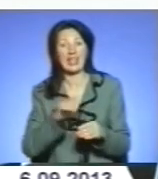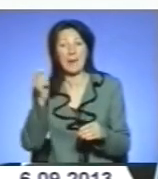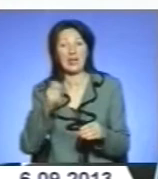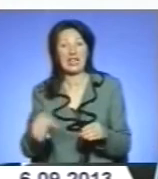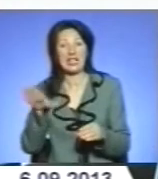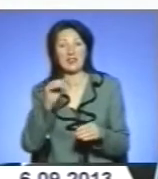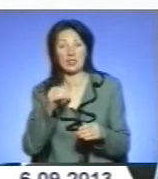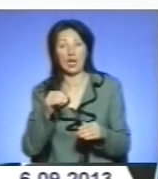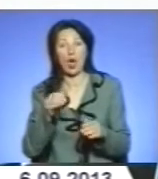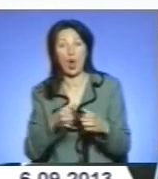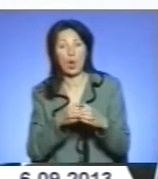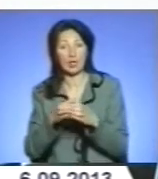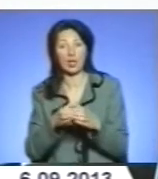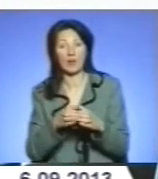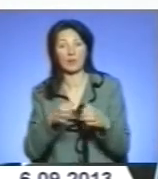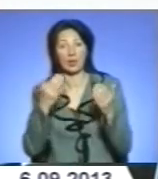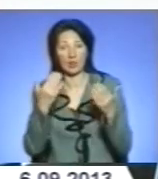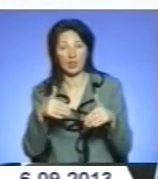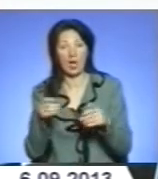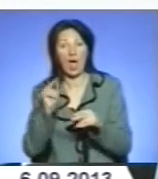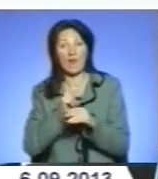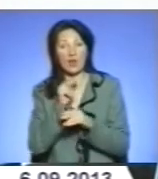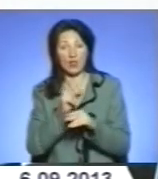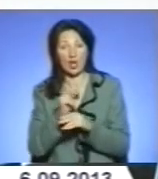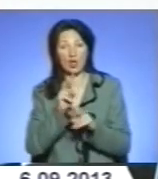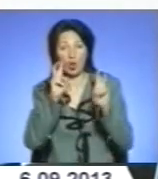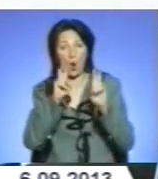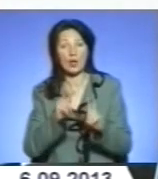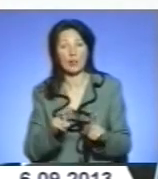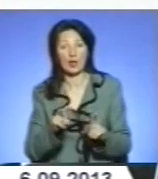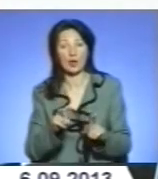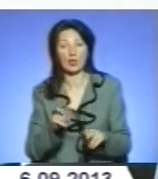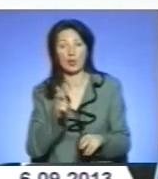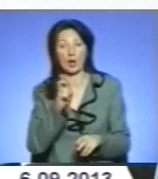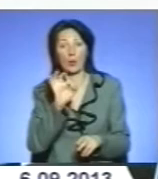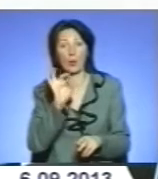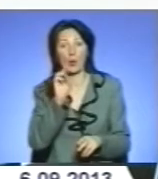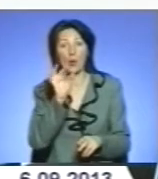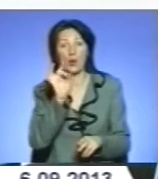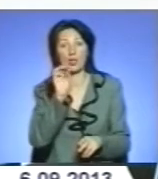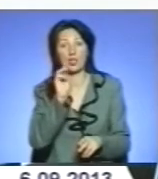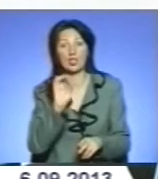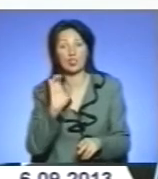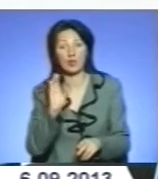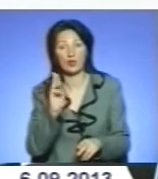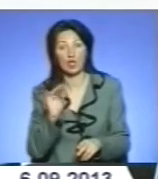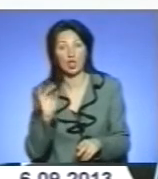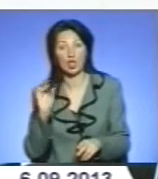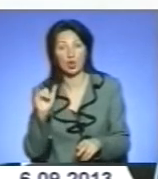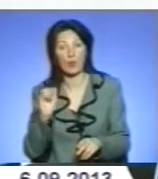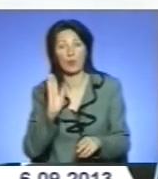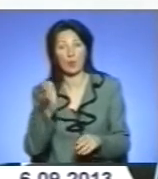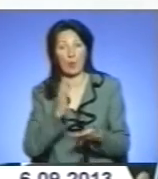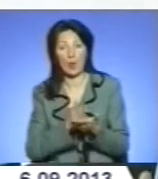вже вивчають чи оглядають, скажімо, Борщівщину. Ми будемо мати